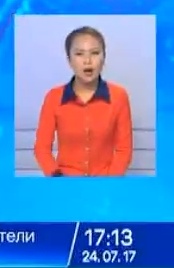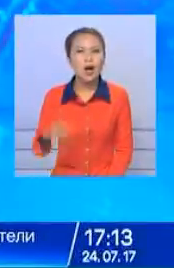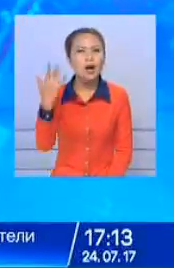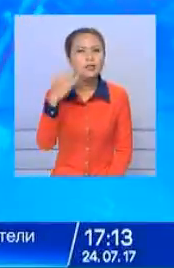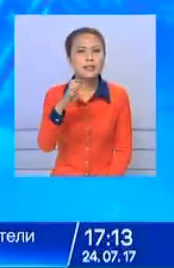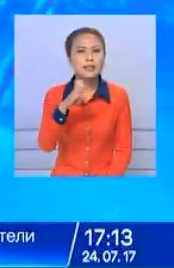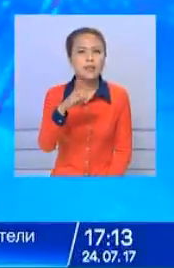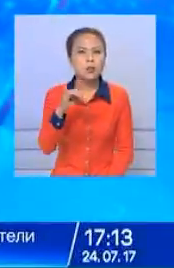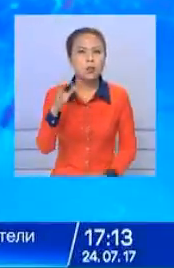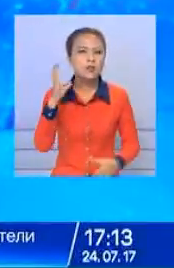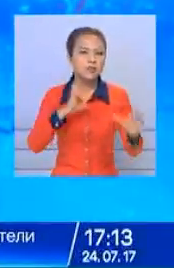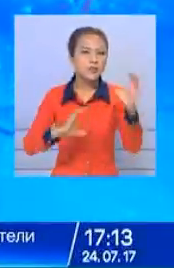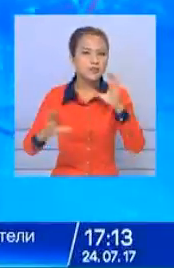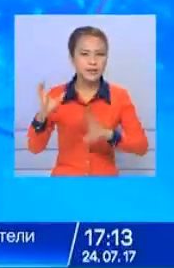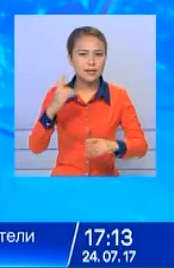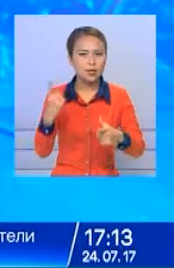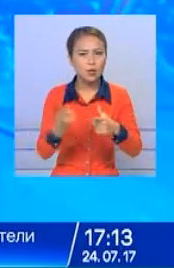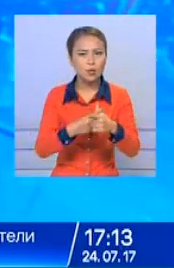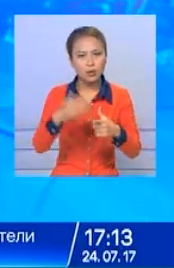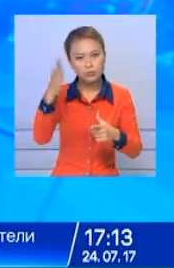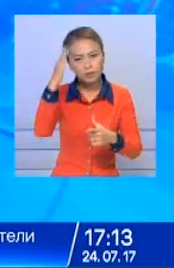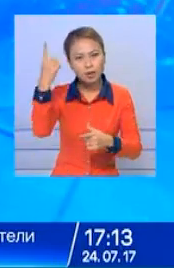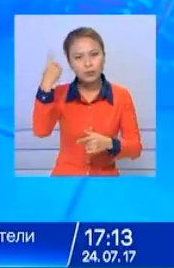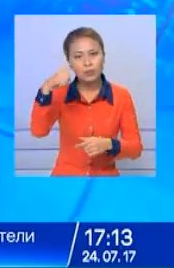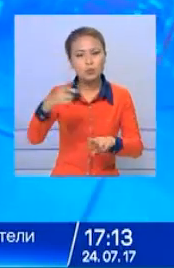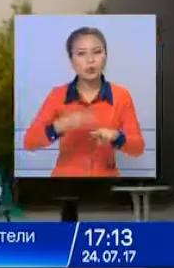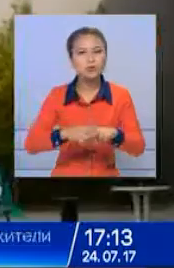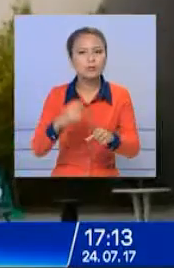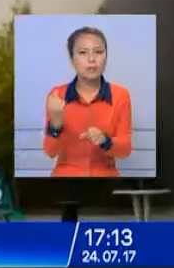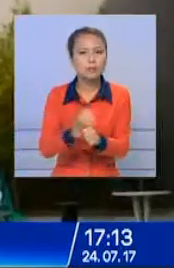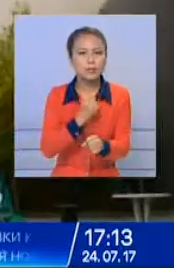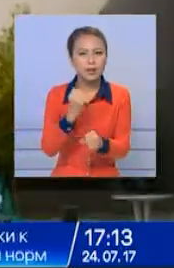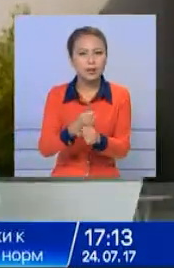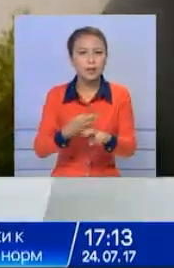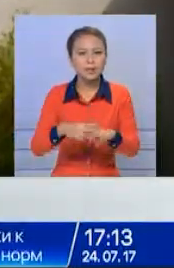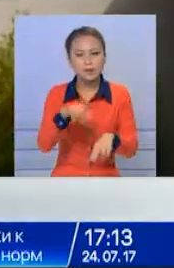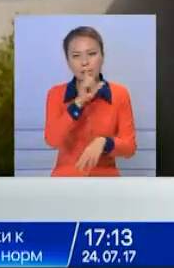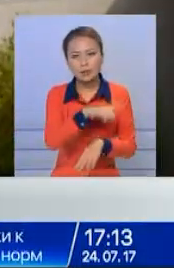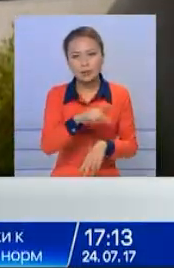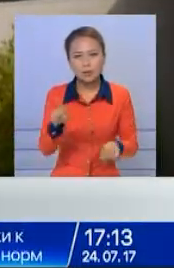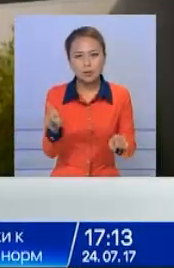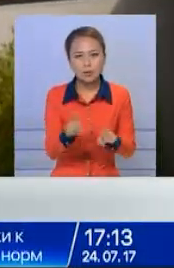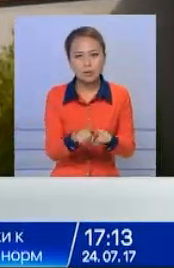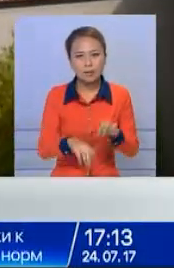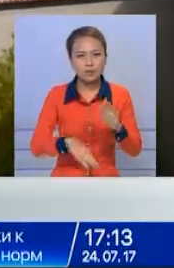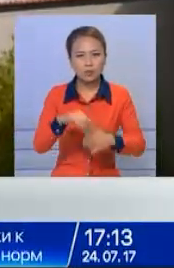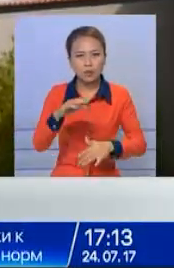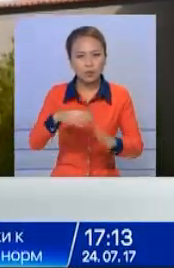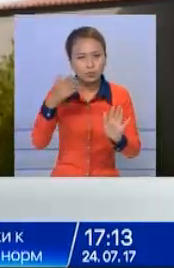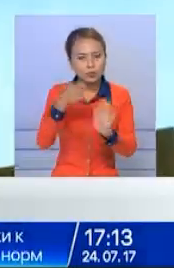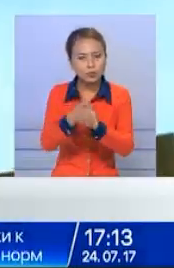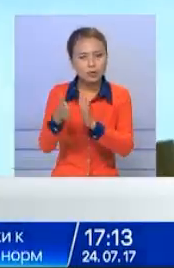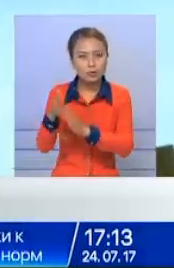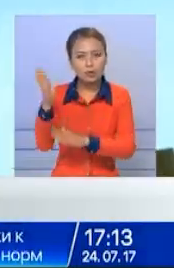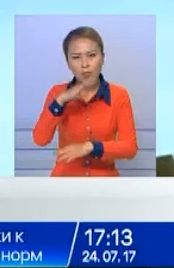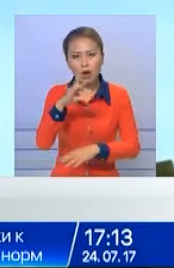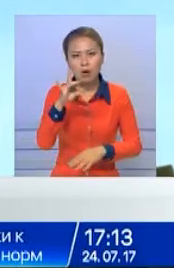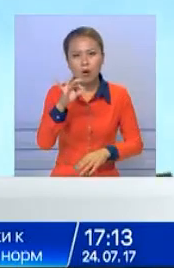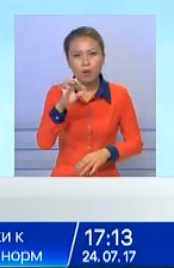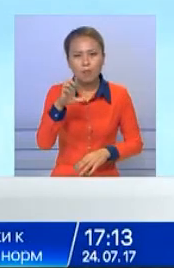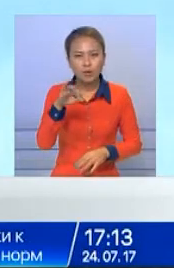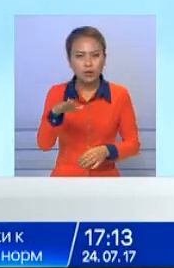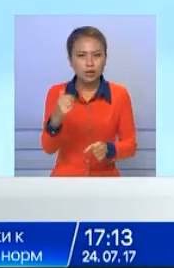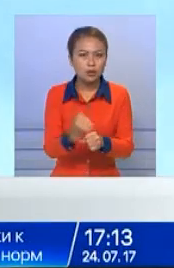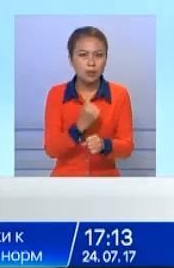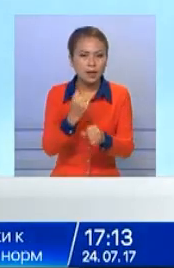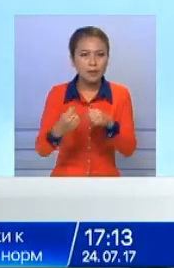Ақштағы Стэнфорд университетінің өнертапқыштары ерекше құлтөмір жасап шығарды. Ол тез иіліп, адамның қол сыймайтын қуыстарға оңай кіре алады. Робот